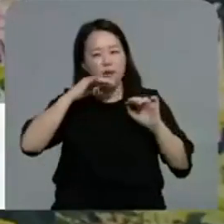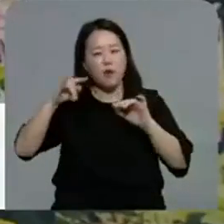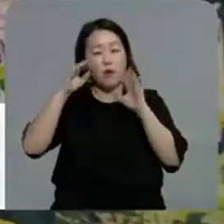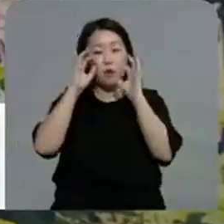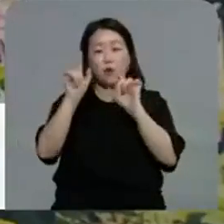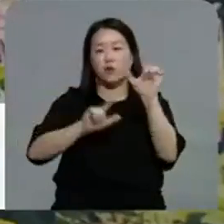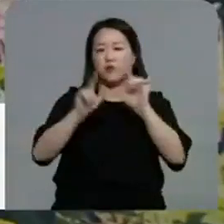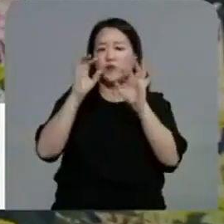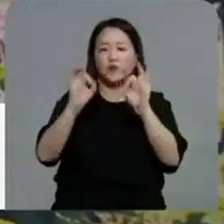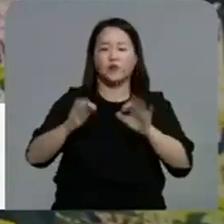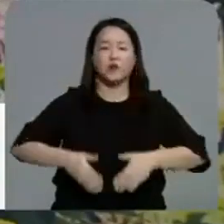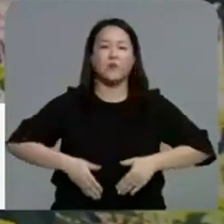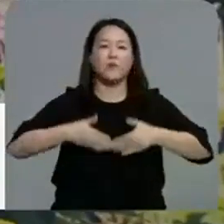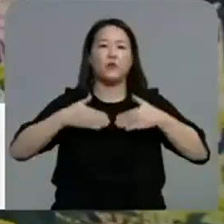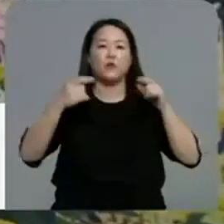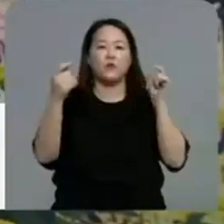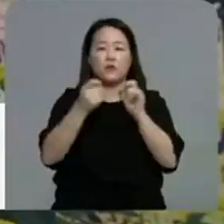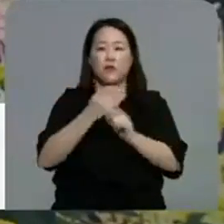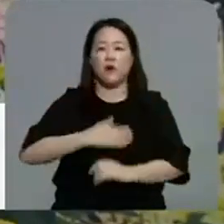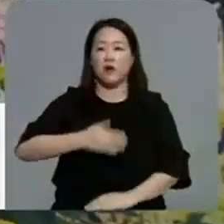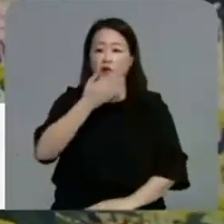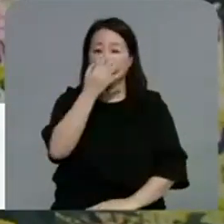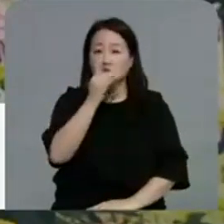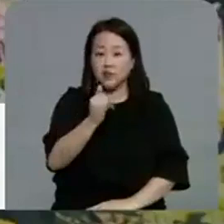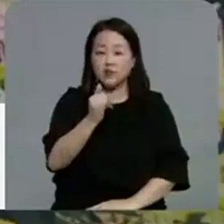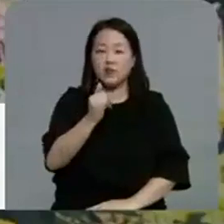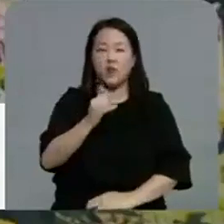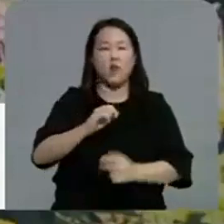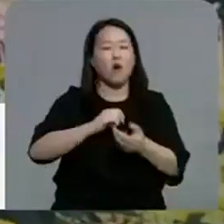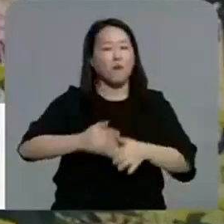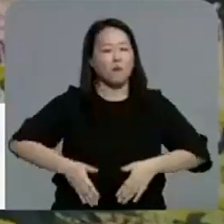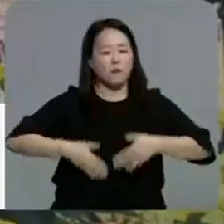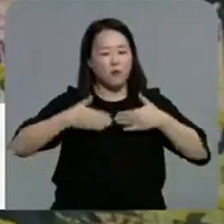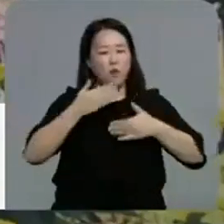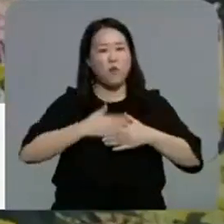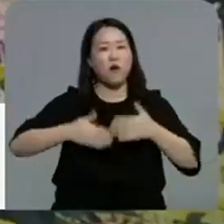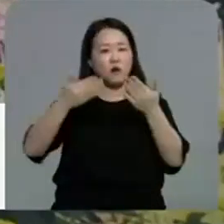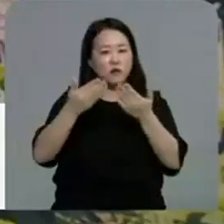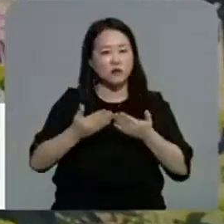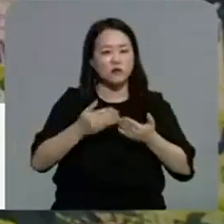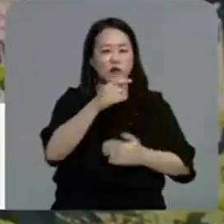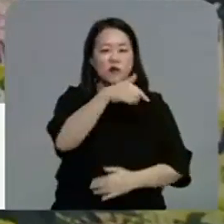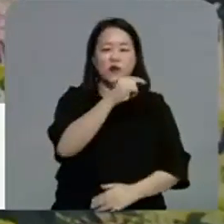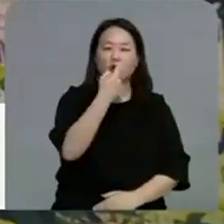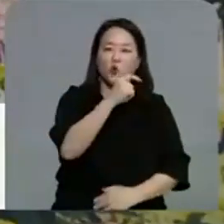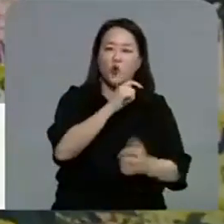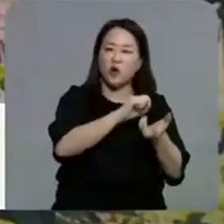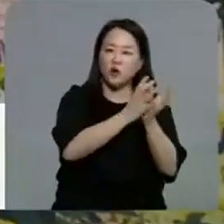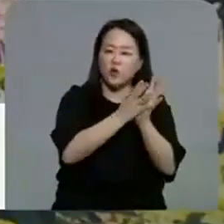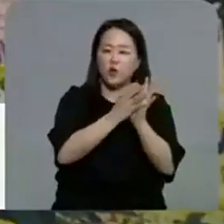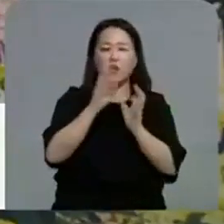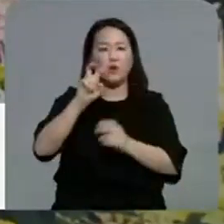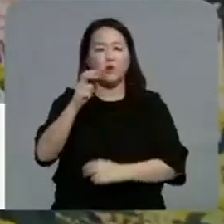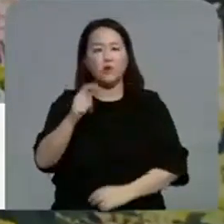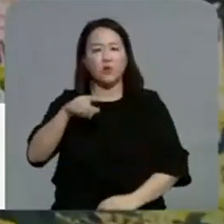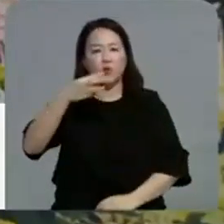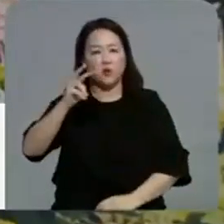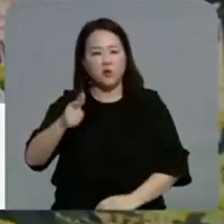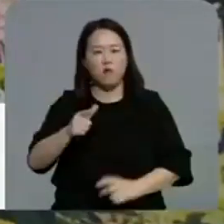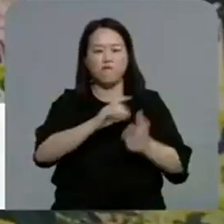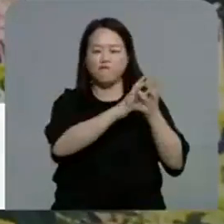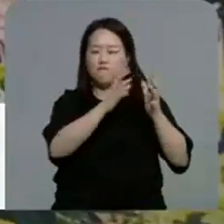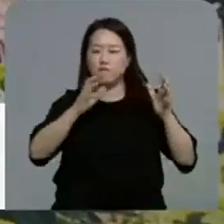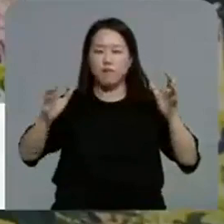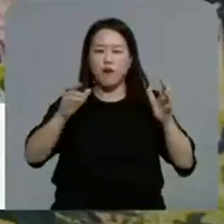봄이 찾아왔음을 알리고 있습니다. 봄의 전령사 개나리와 목련이 만발했고 또 벚꽃도 절정에 이를 것으로